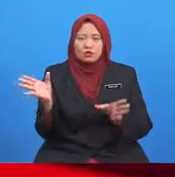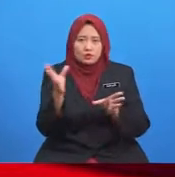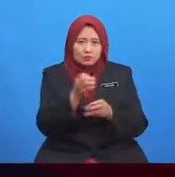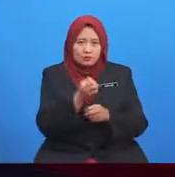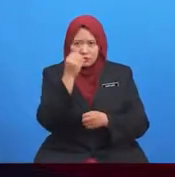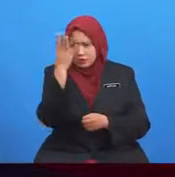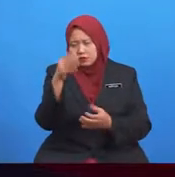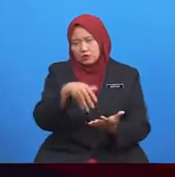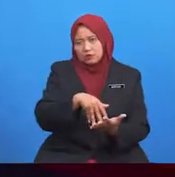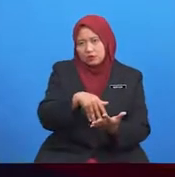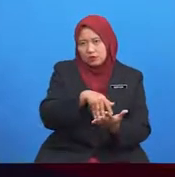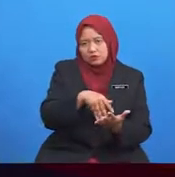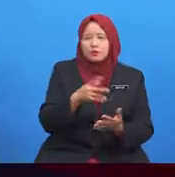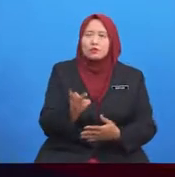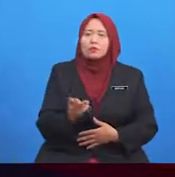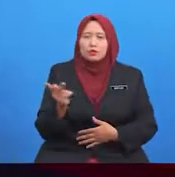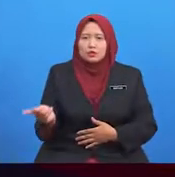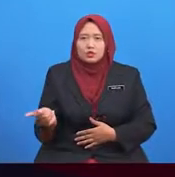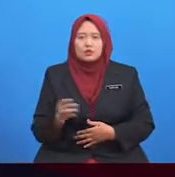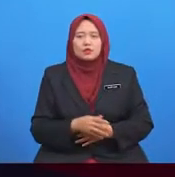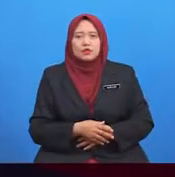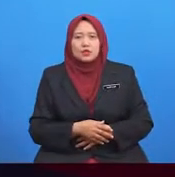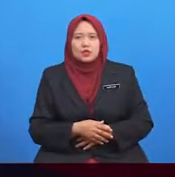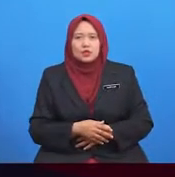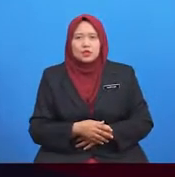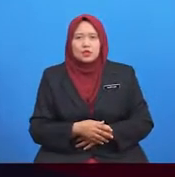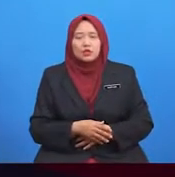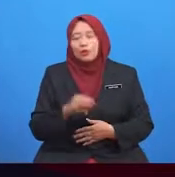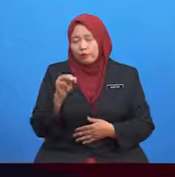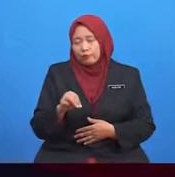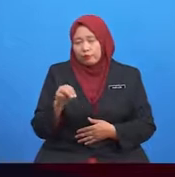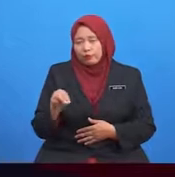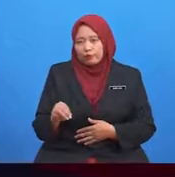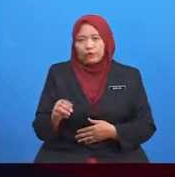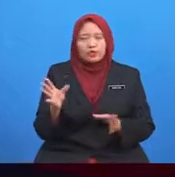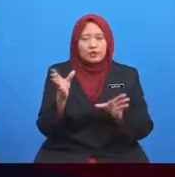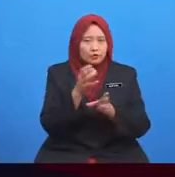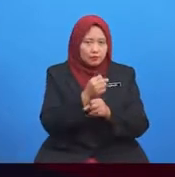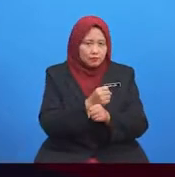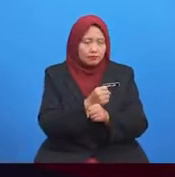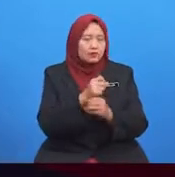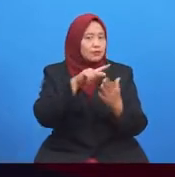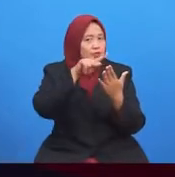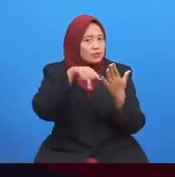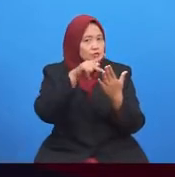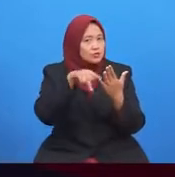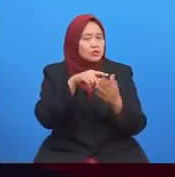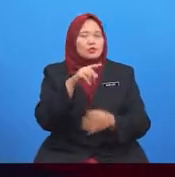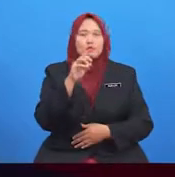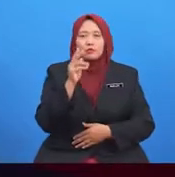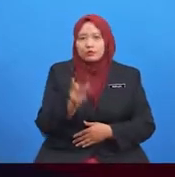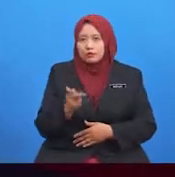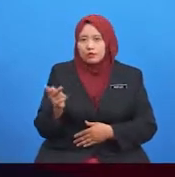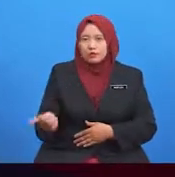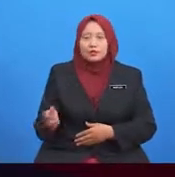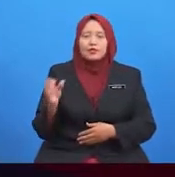kan? Jadi, murid telah berjaya membuat satu kajian produk dengan ringkas. Tahniah, murid-murid.